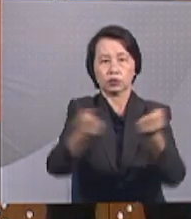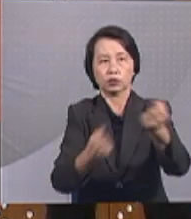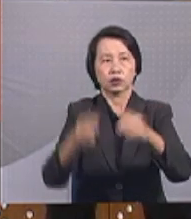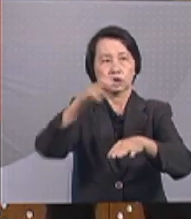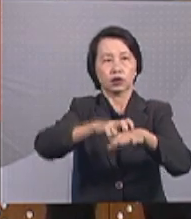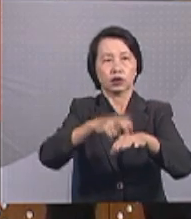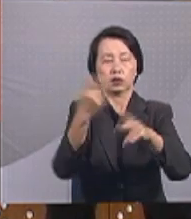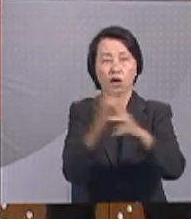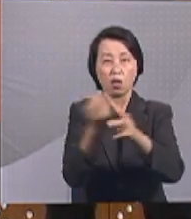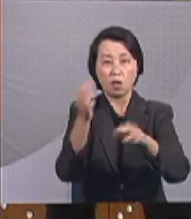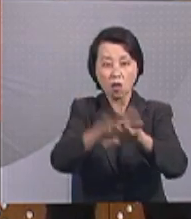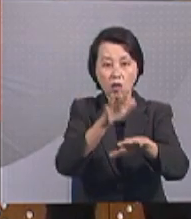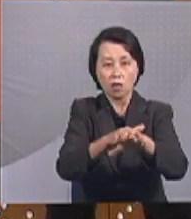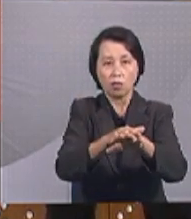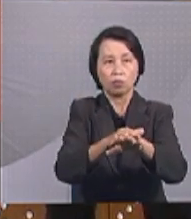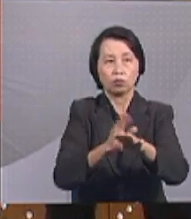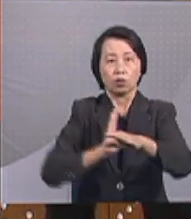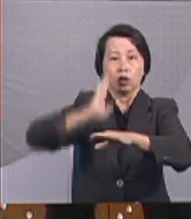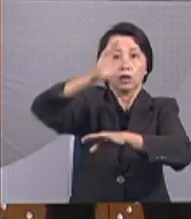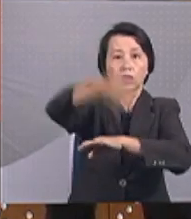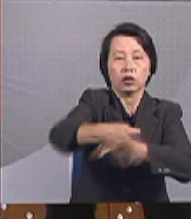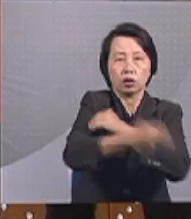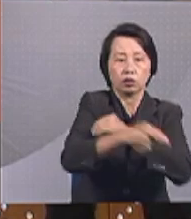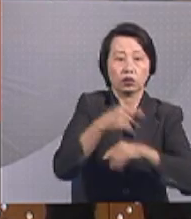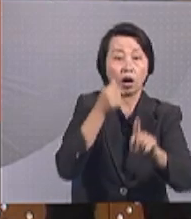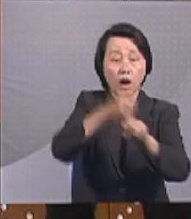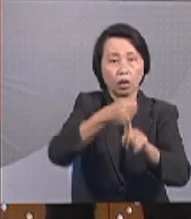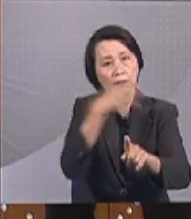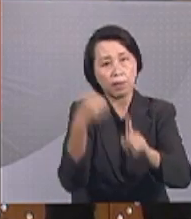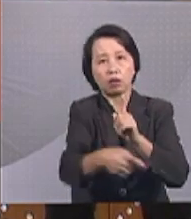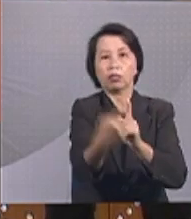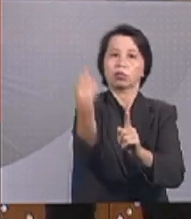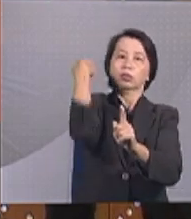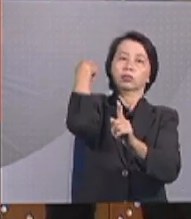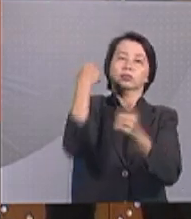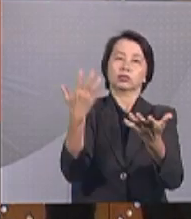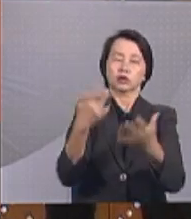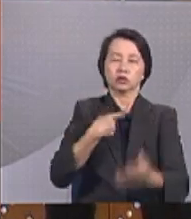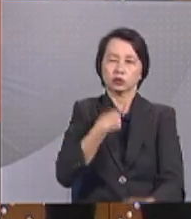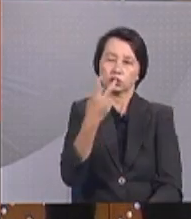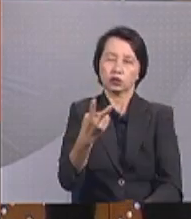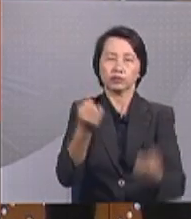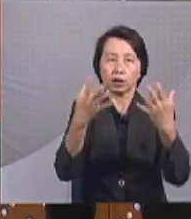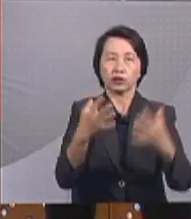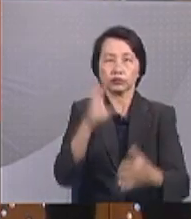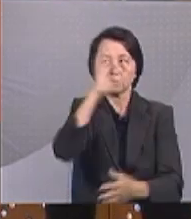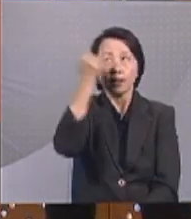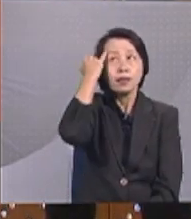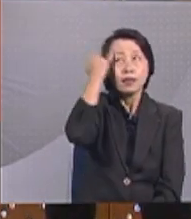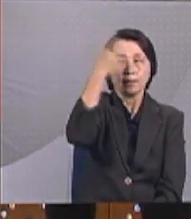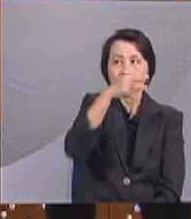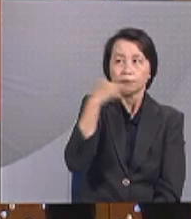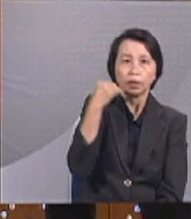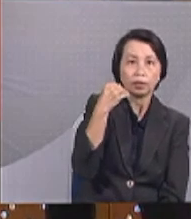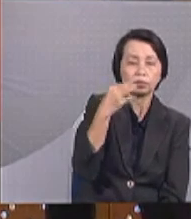satu kali ganda yang cuba untuk rentas negeri dan diarahkan patah balik. Kita lihat ramai sudah cari jalan untuk